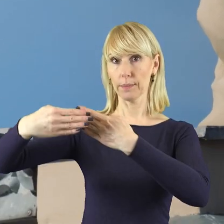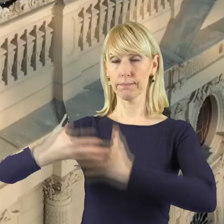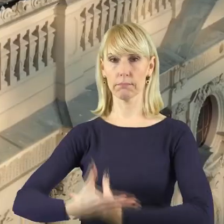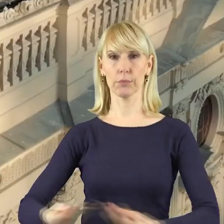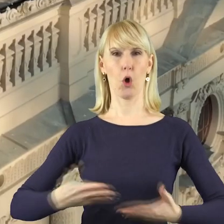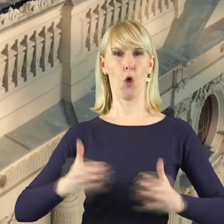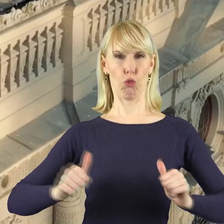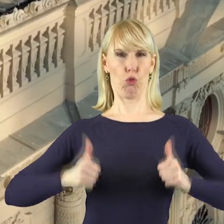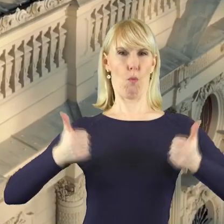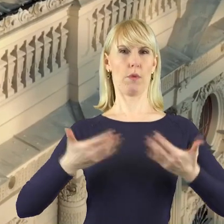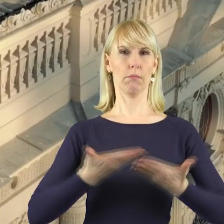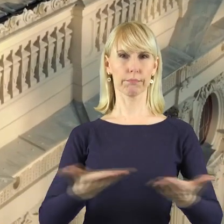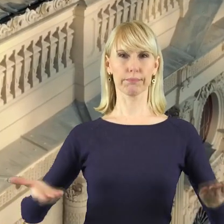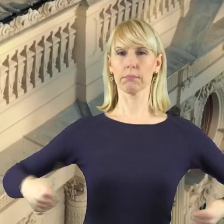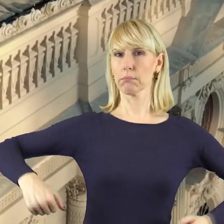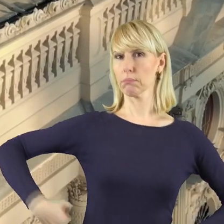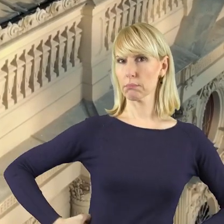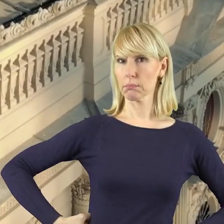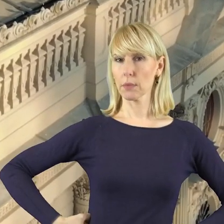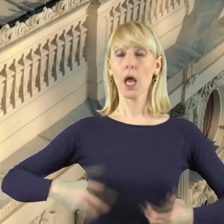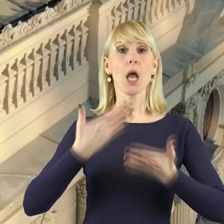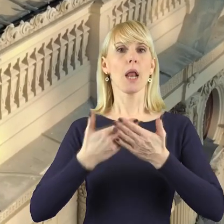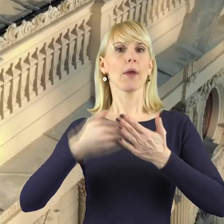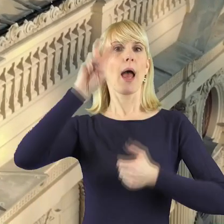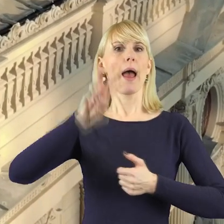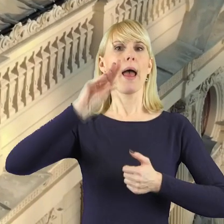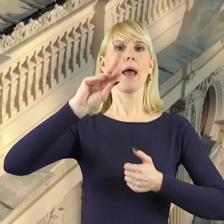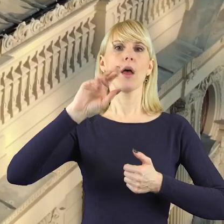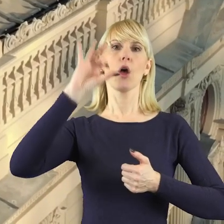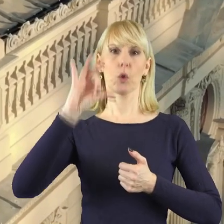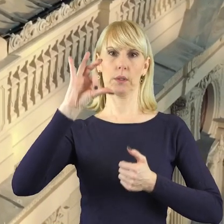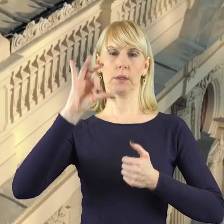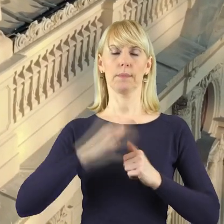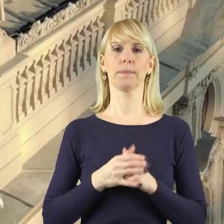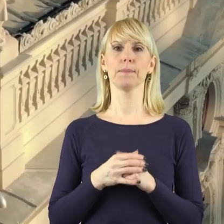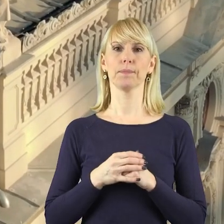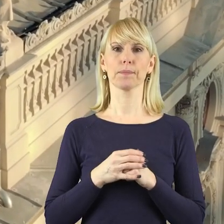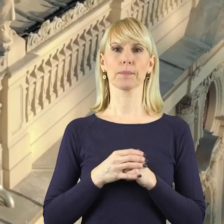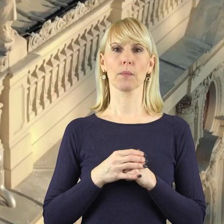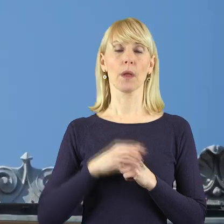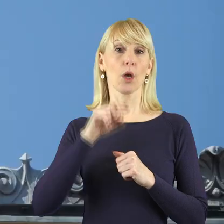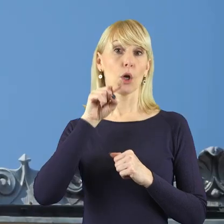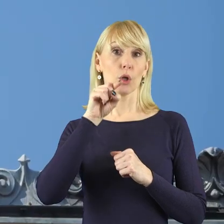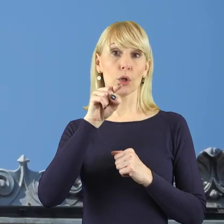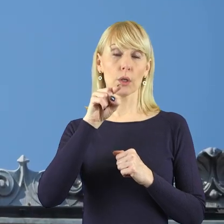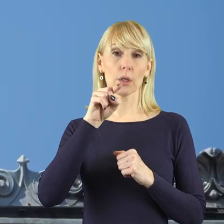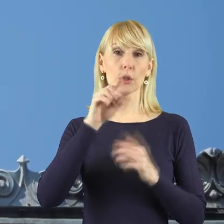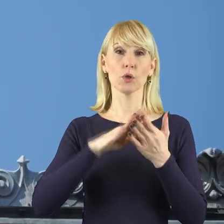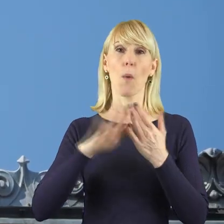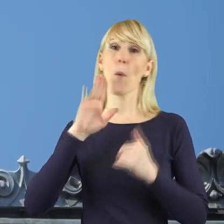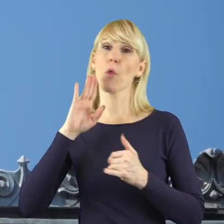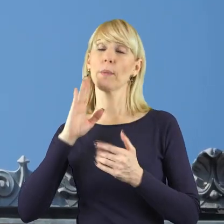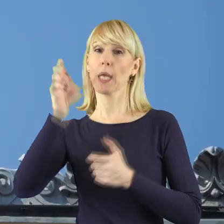dumnie, opierając rękę na biodrze, przypominając herosa świata pracy. Podobna siła emanuje z postaci